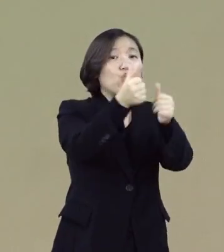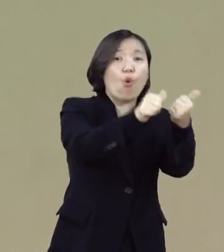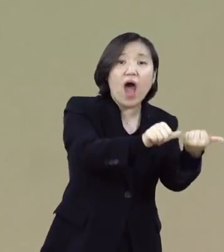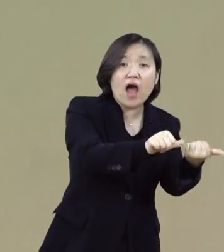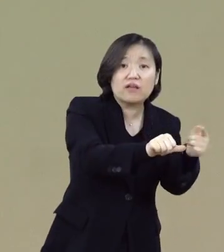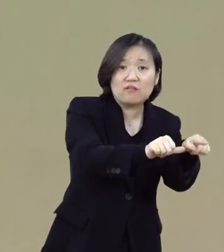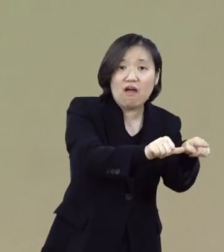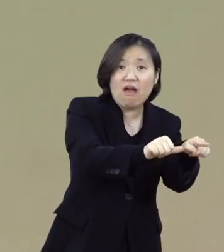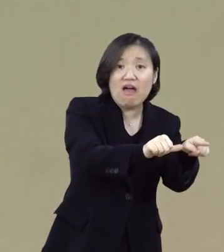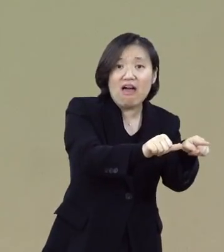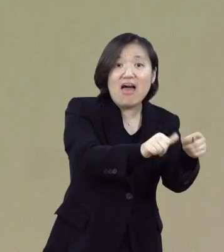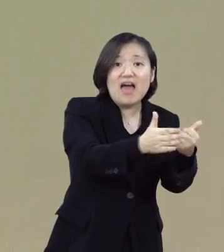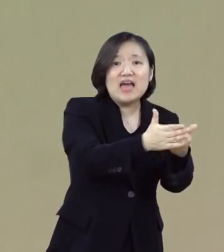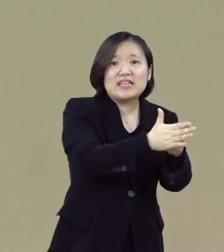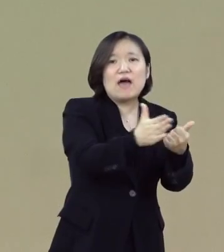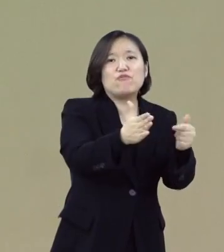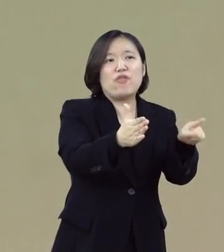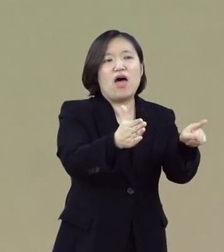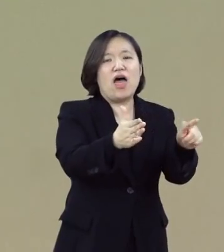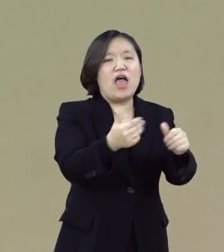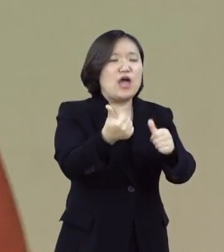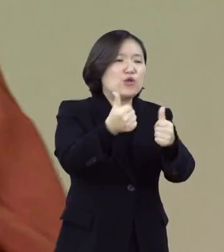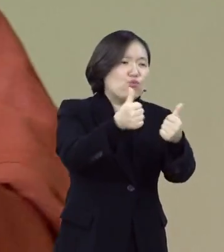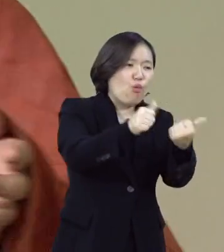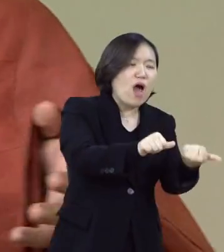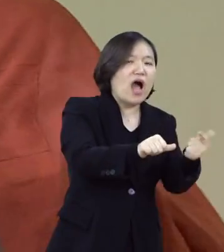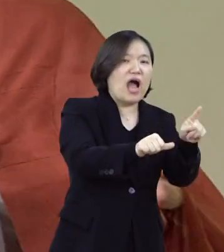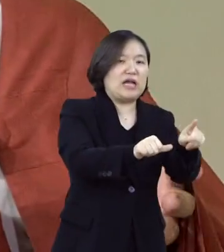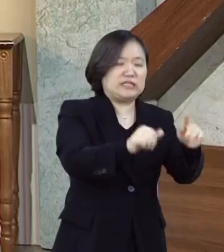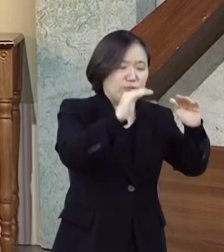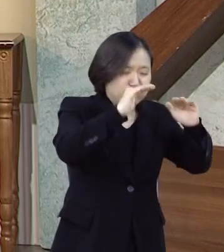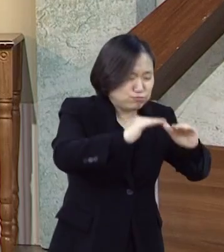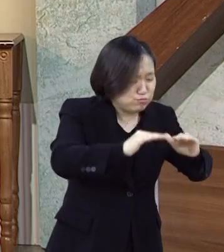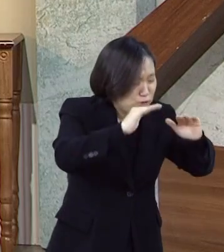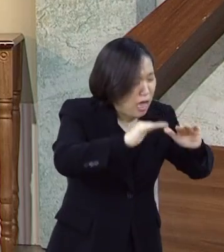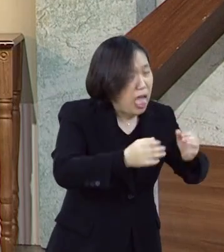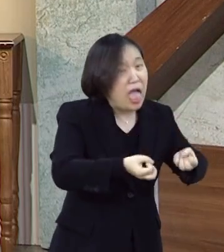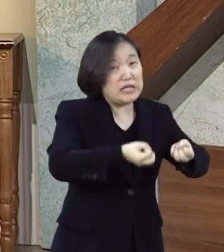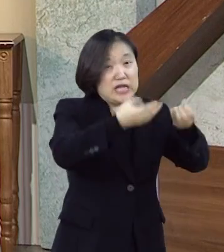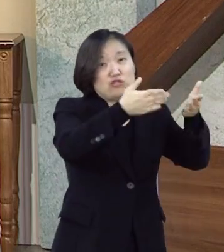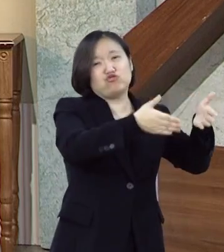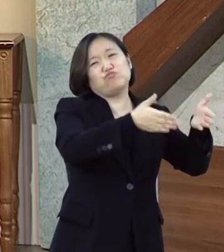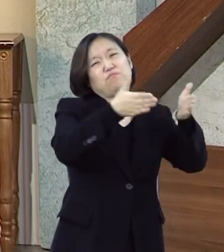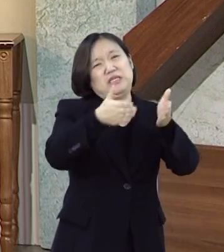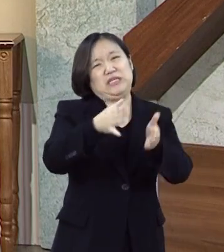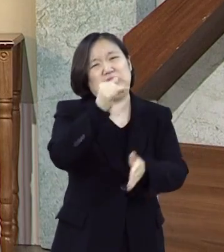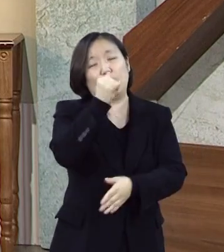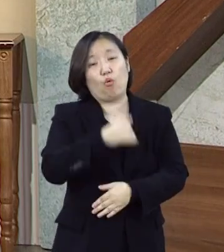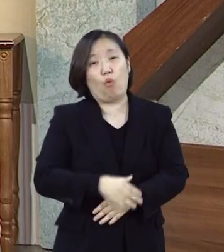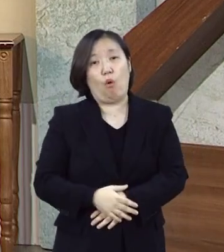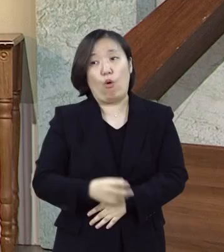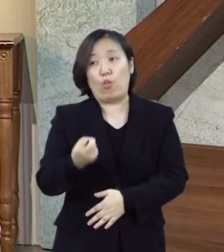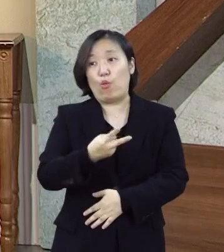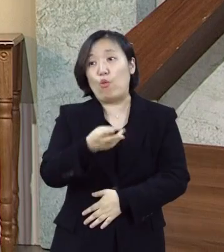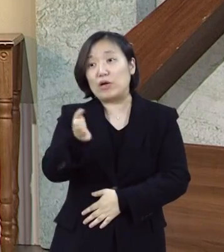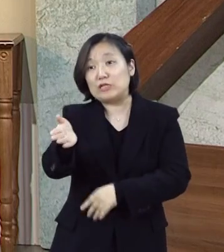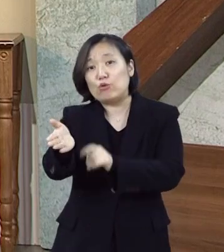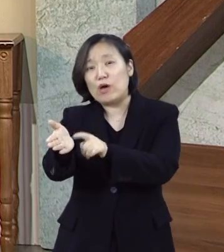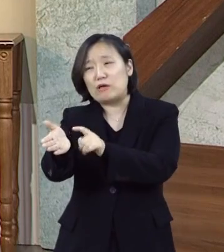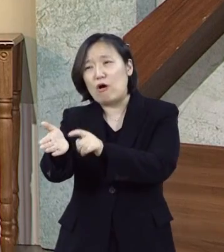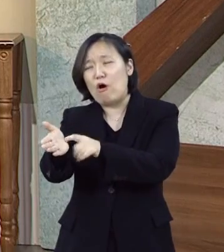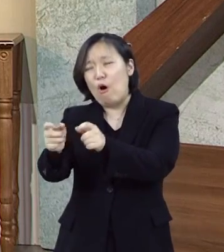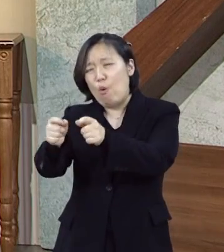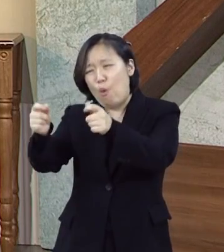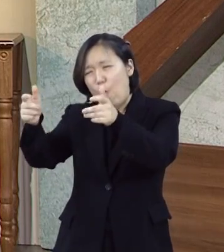추모 행사를 준비하고 있었고, 또 한쪽에서는 그렇게 오랫동안 웃음을